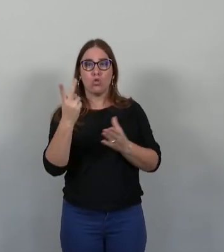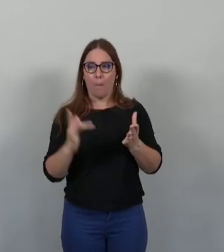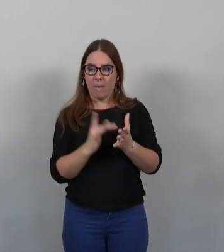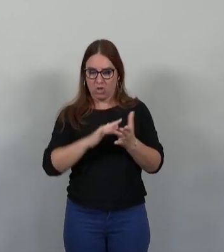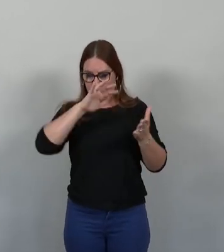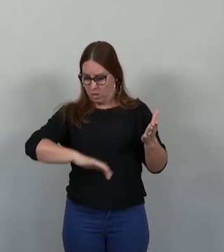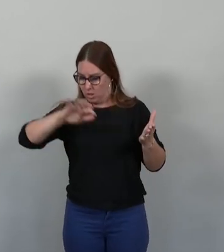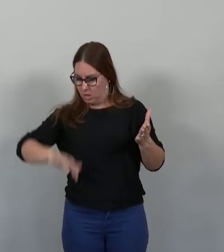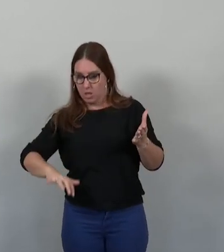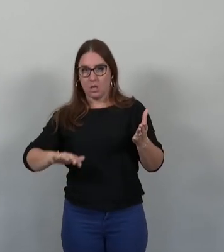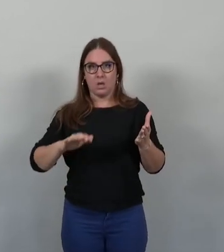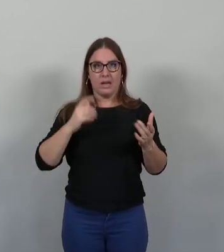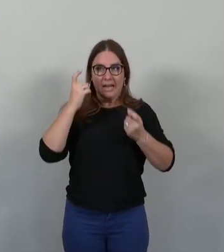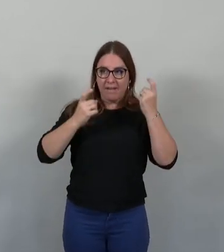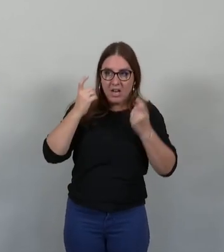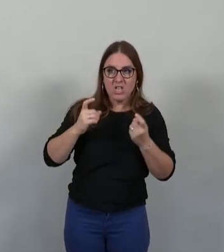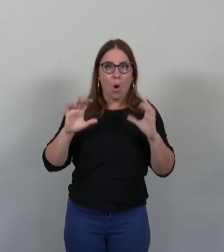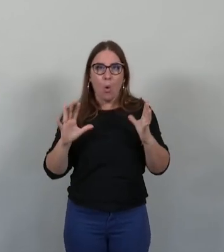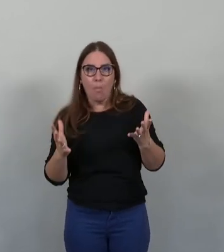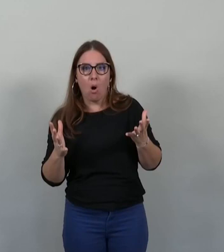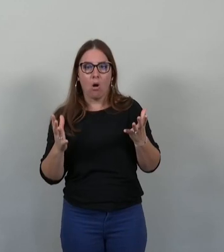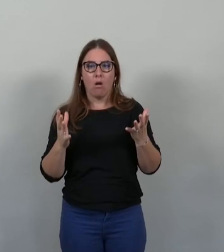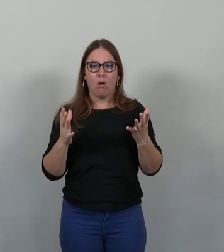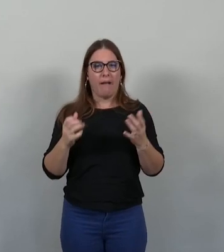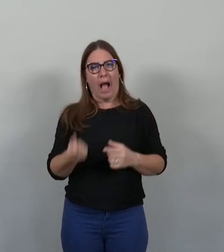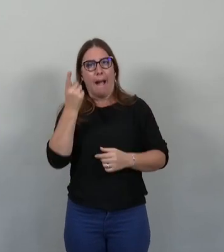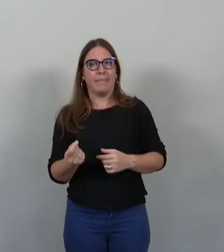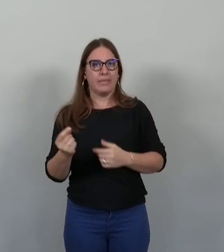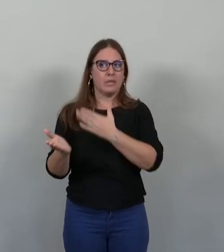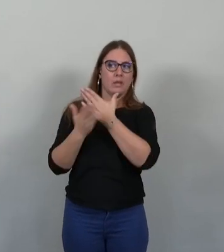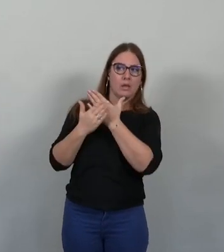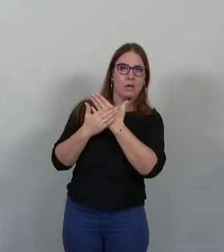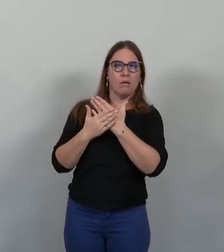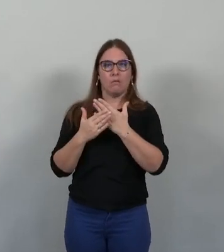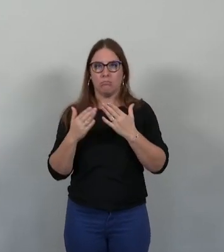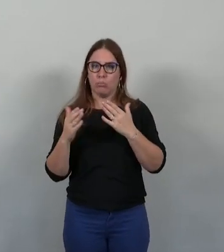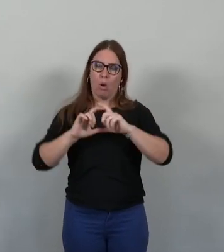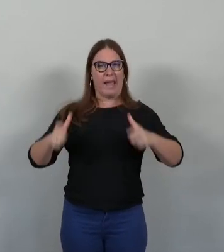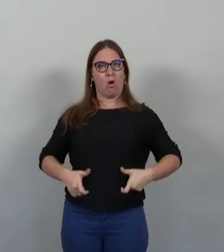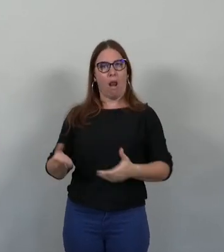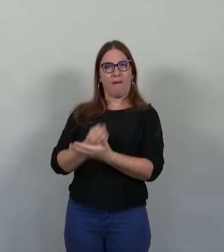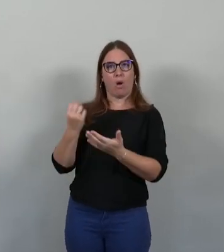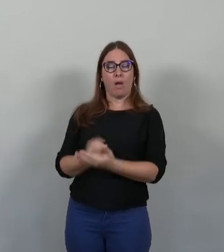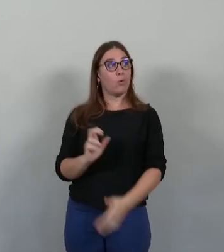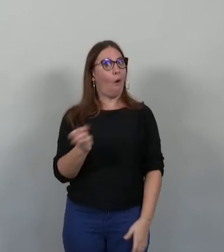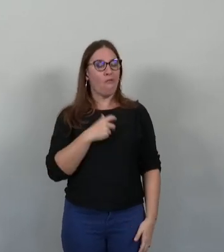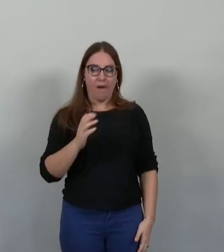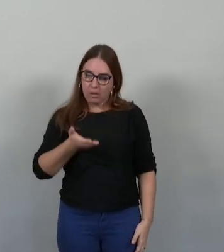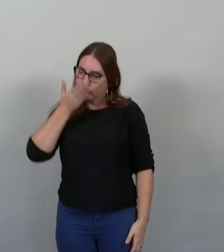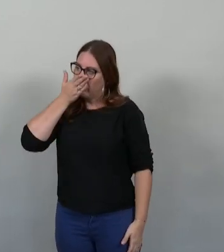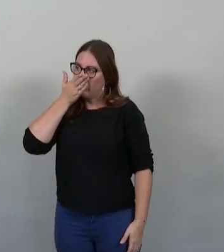manifestement bricolé à lav vite pour nous donner quelques éléments supplémentaires sur cette école on